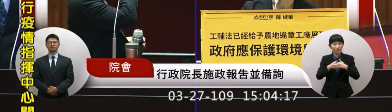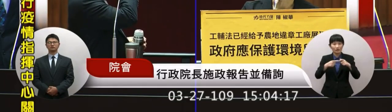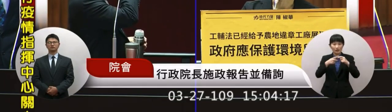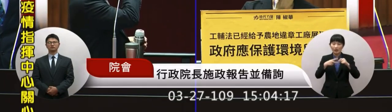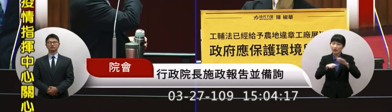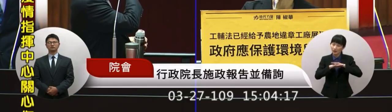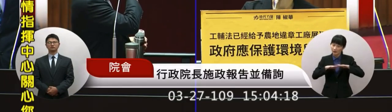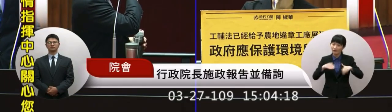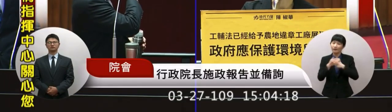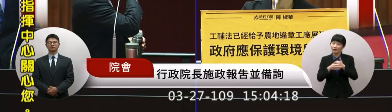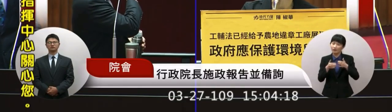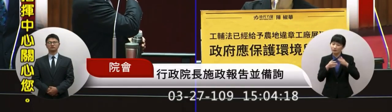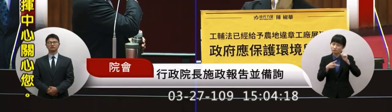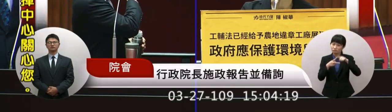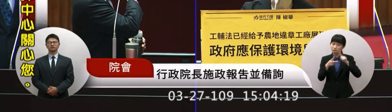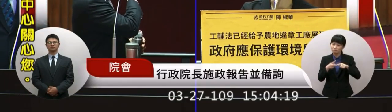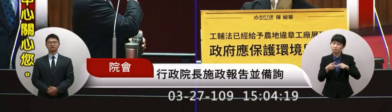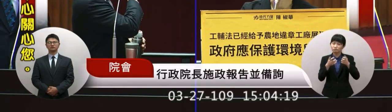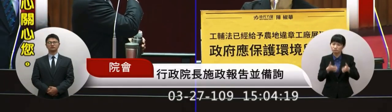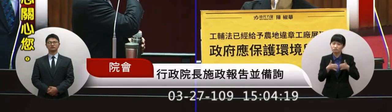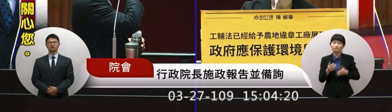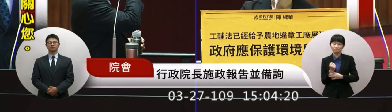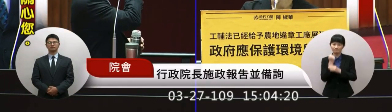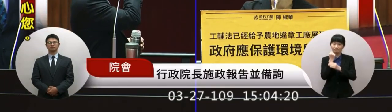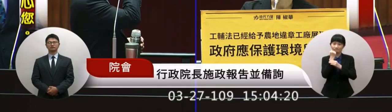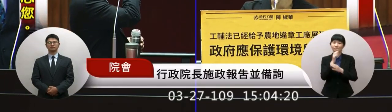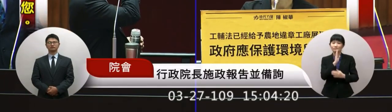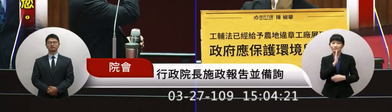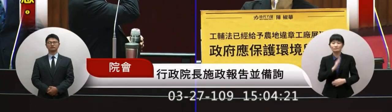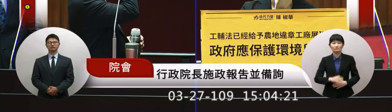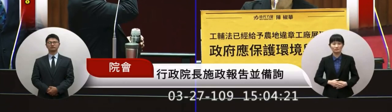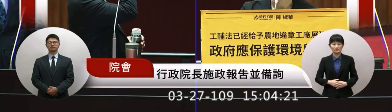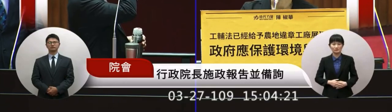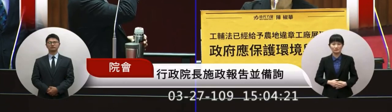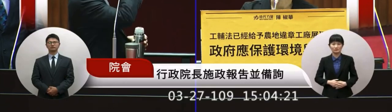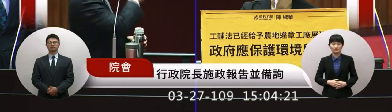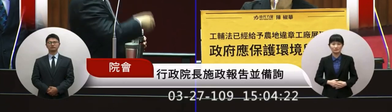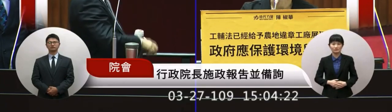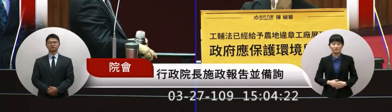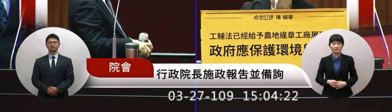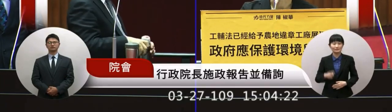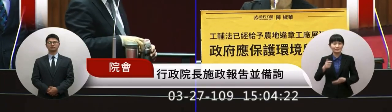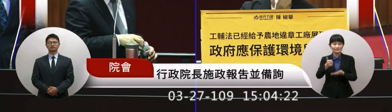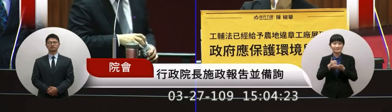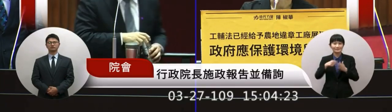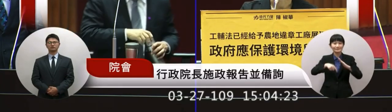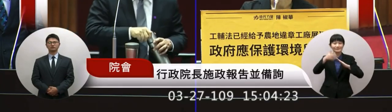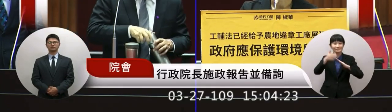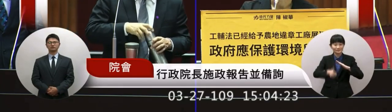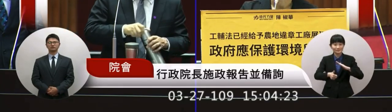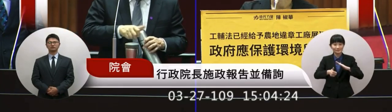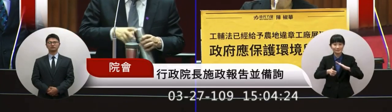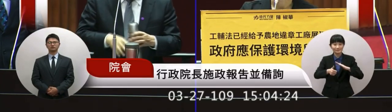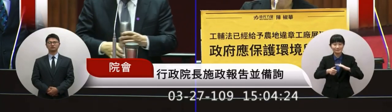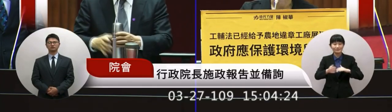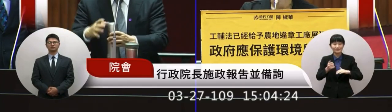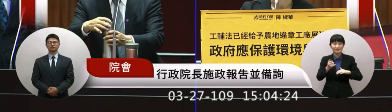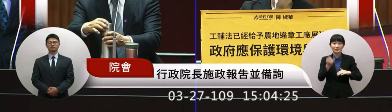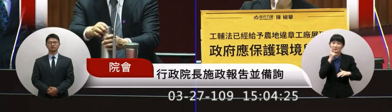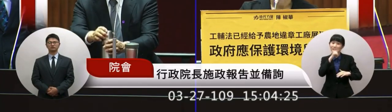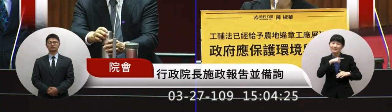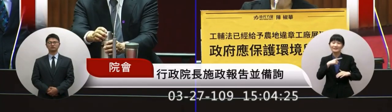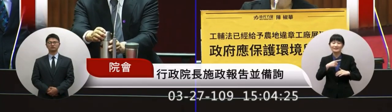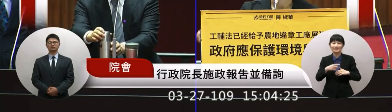考量哈，是非常支持这样子的政策哈，所以请院长也是不是能